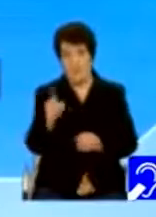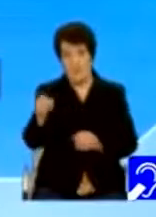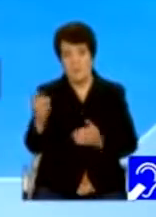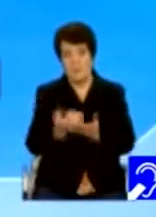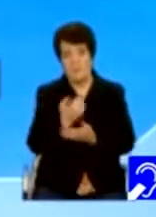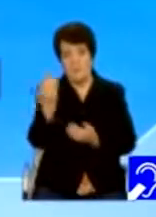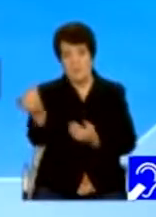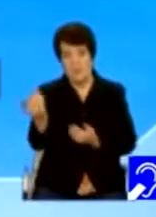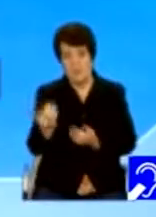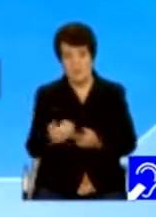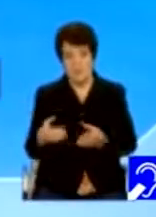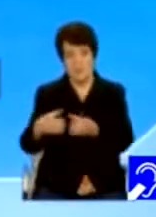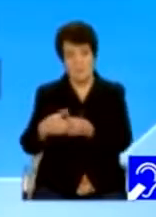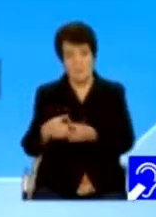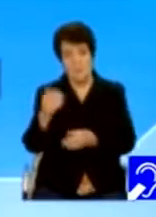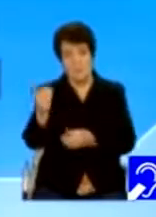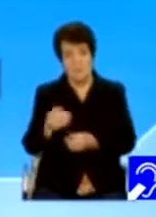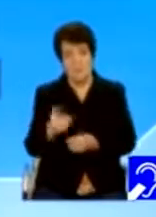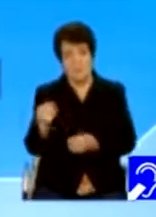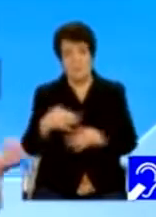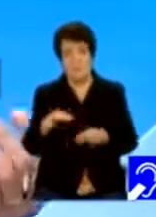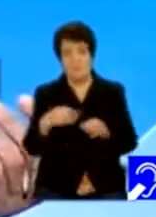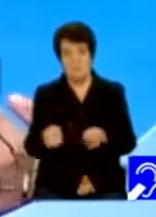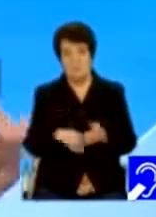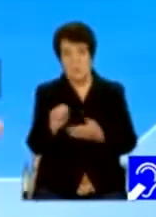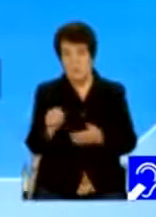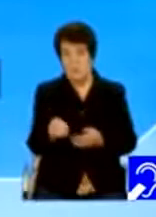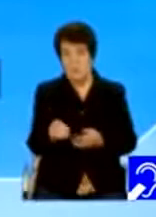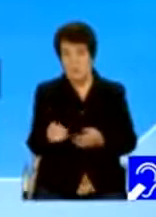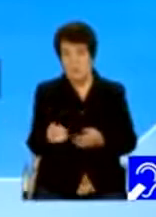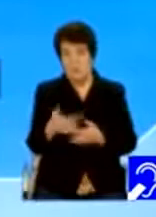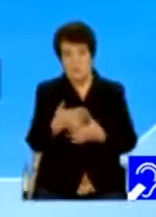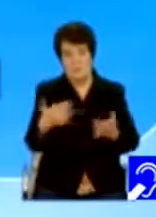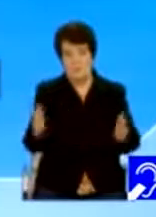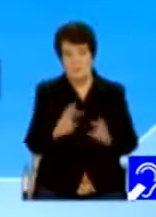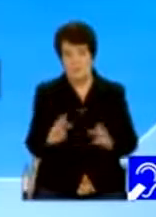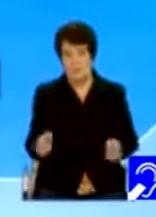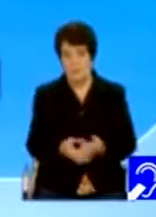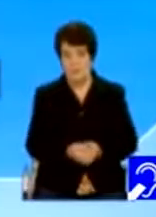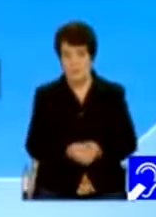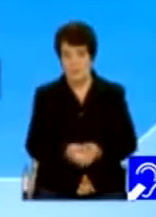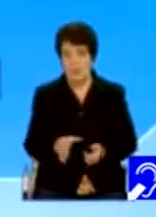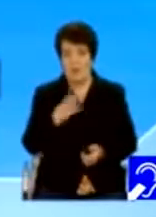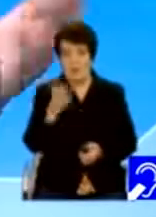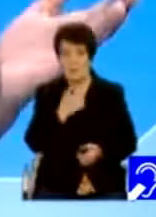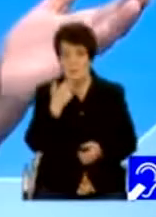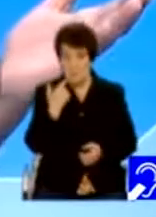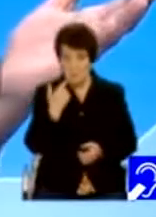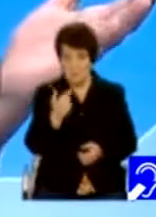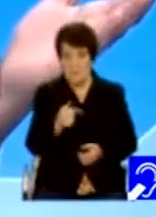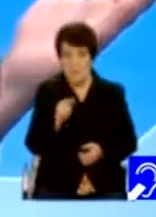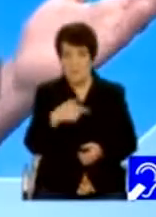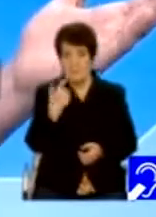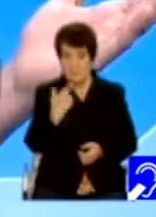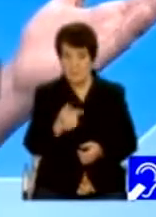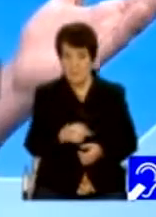au vile și casă de milioane, mașini, pe care nu îi pot să-i explica cu nimic. Ar fi mult de vorbit. Dacă